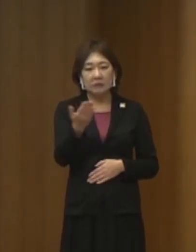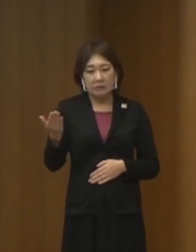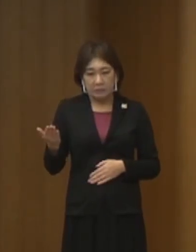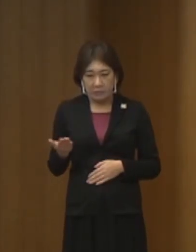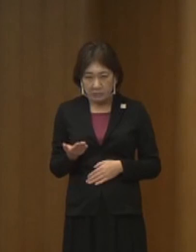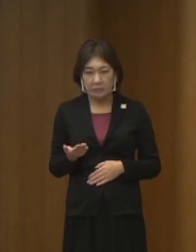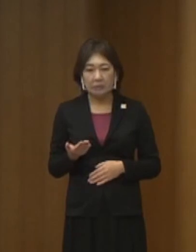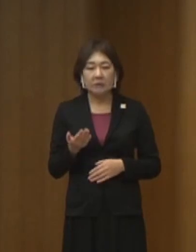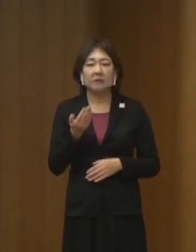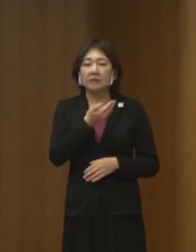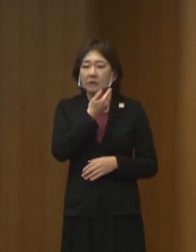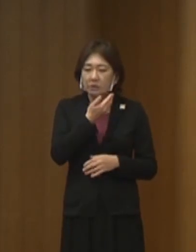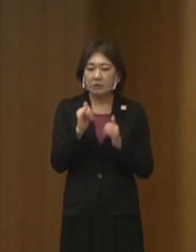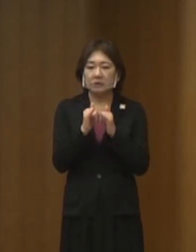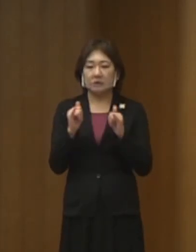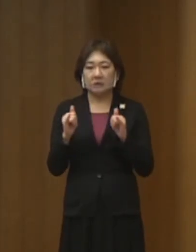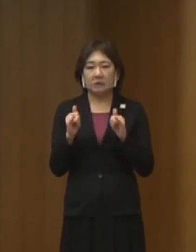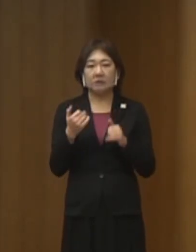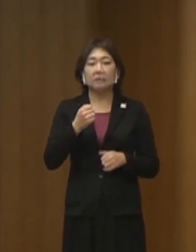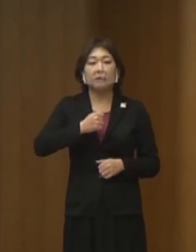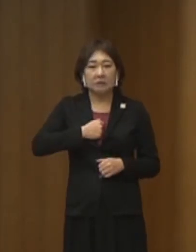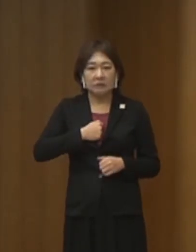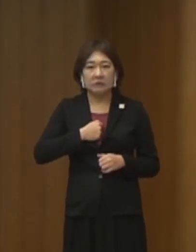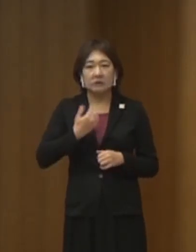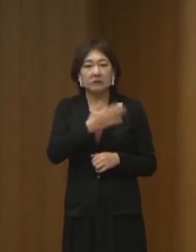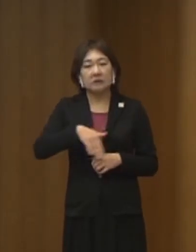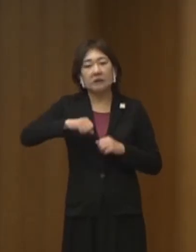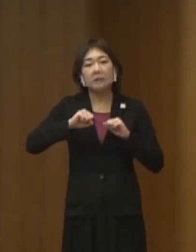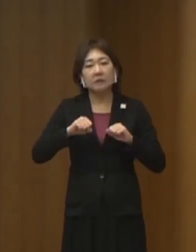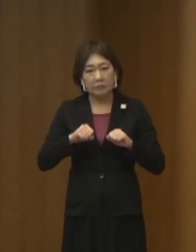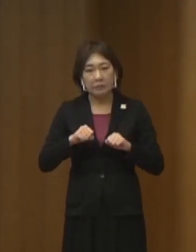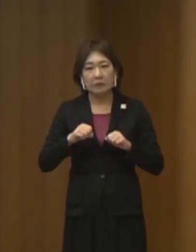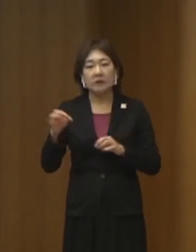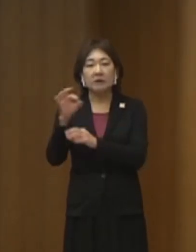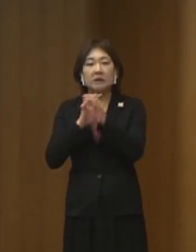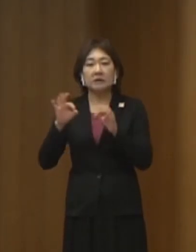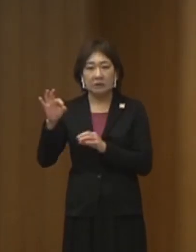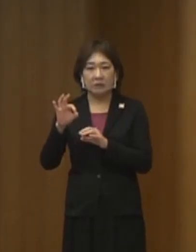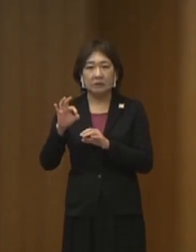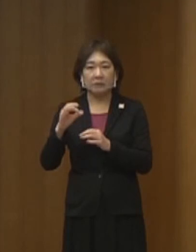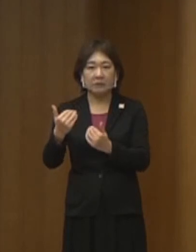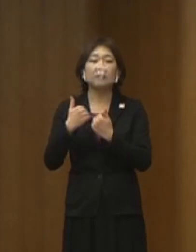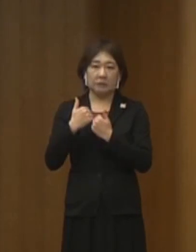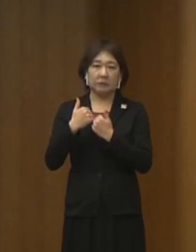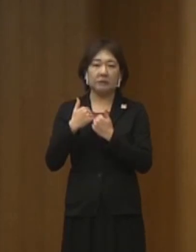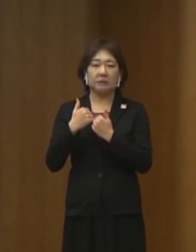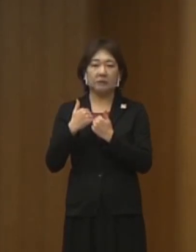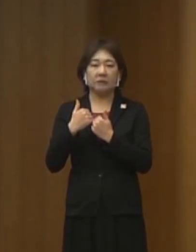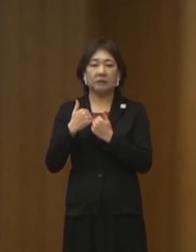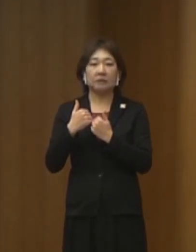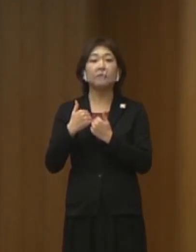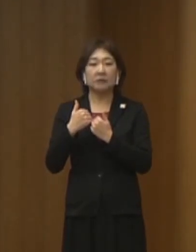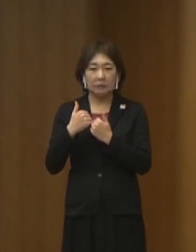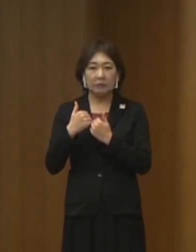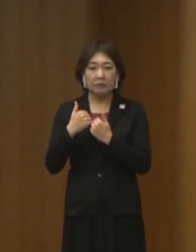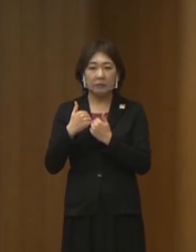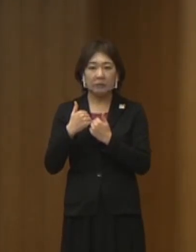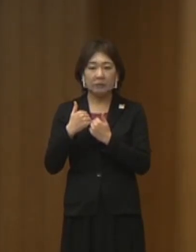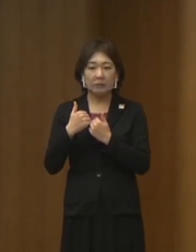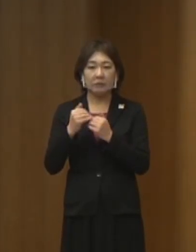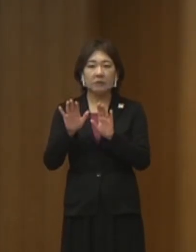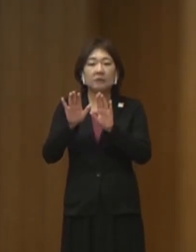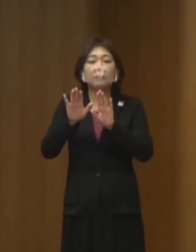命、健康、そして暮らし、経済への深刻なダメージ、そういったものを、結果としては受け